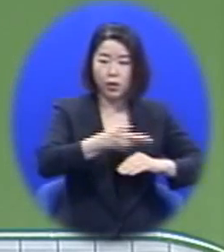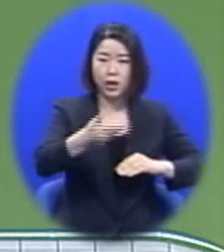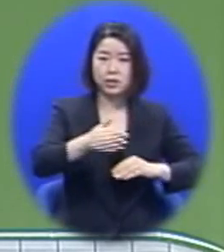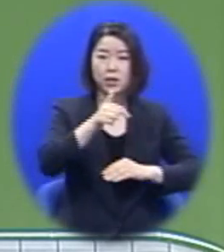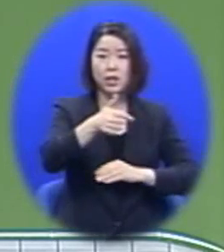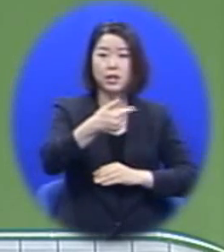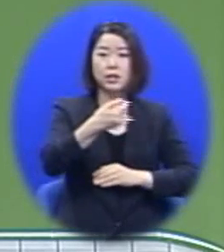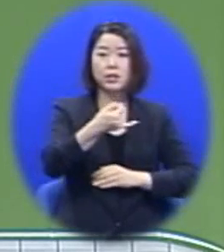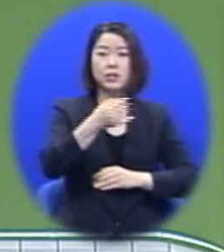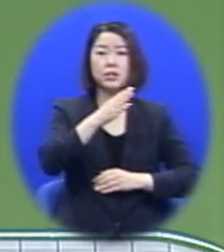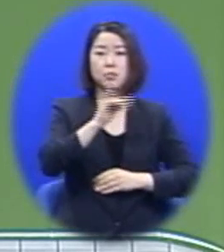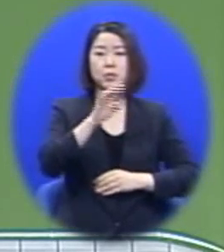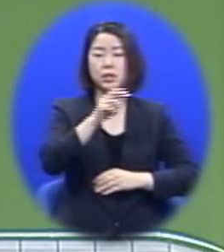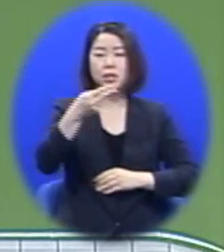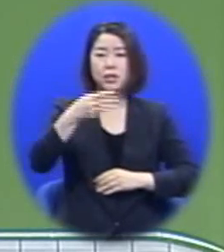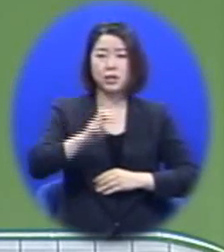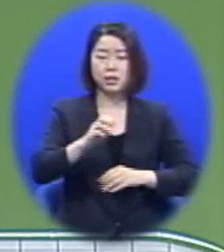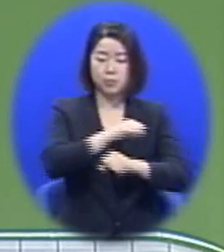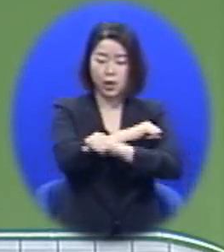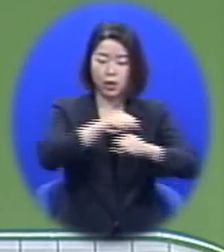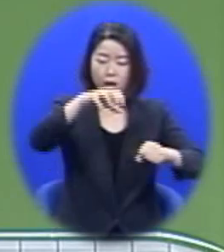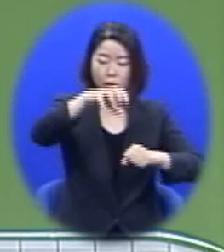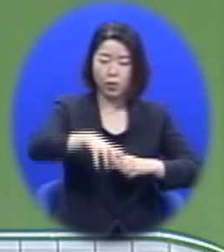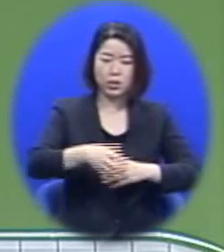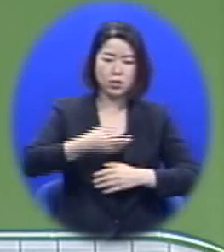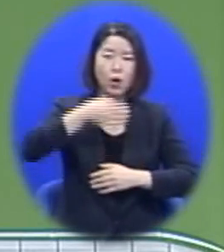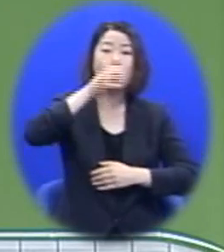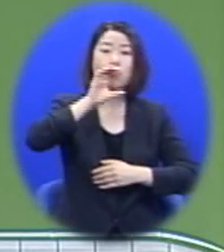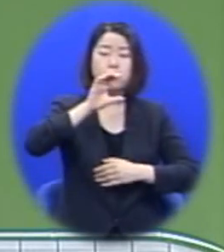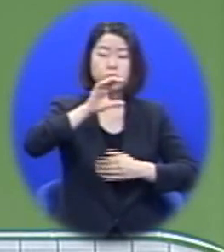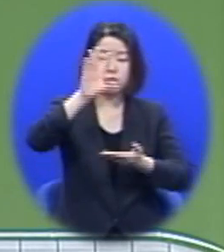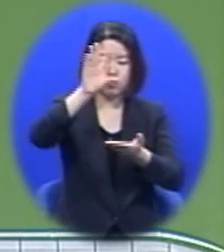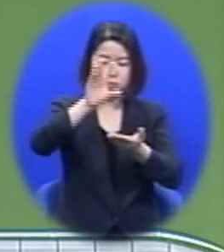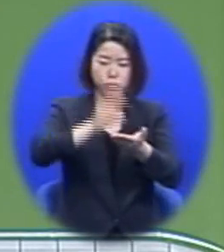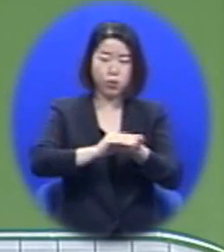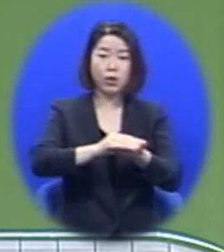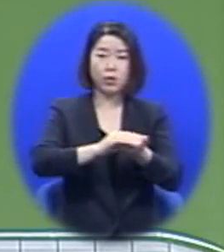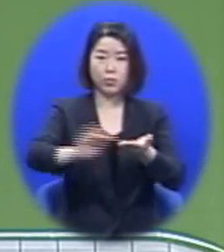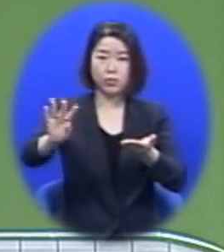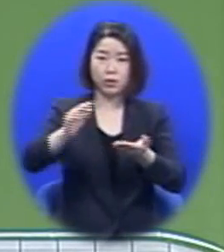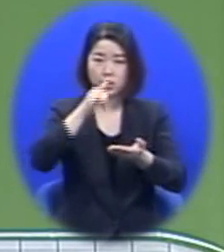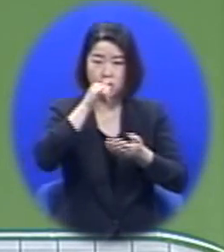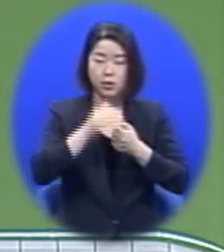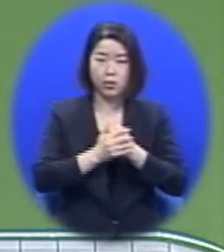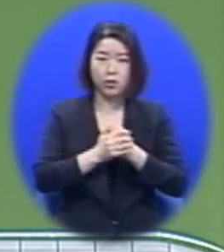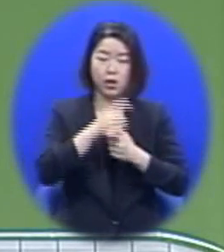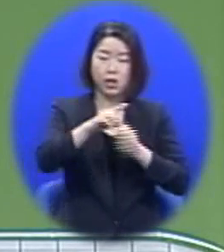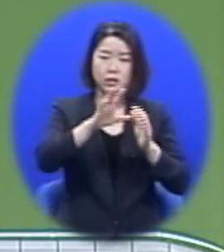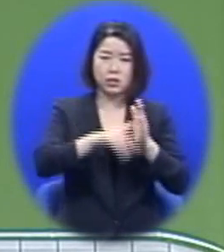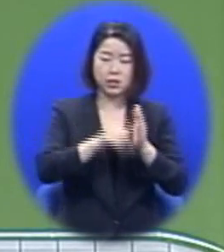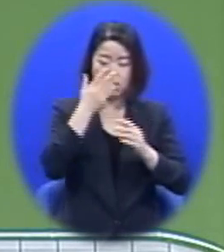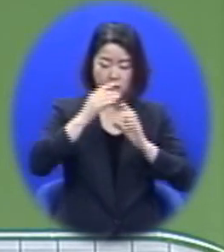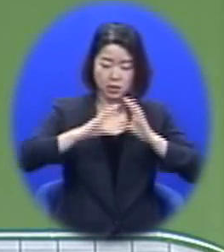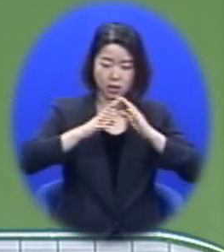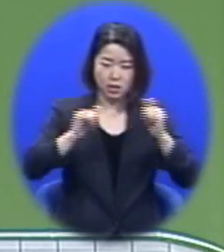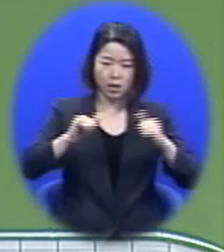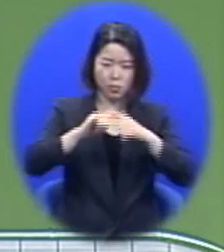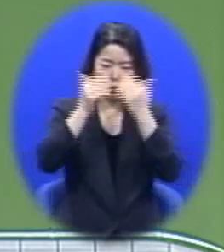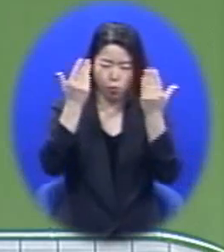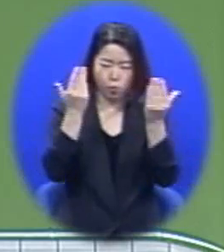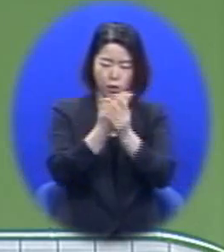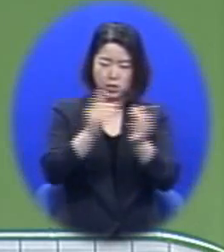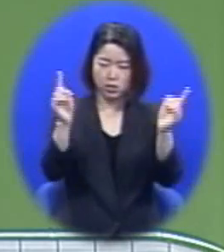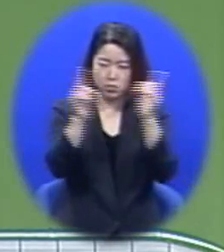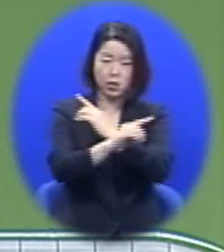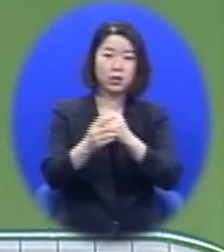르비딘 광야에 와서 물이 떨어졌어. 마실 물이 떨어졌습니다. 아, 그때 이스라엘 백성들이 확 돌변합니다.